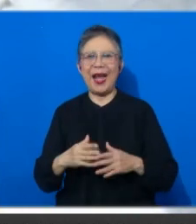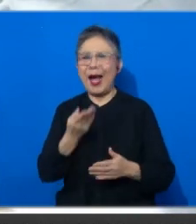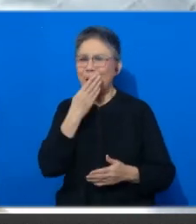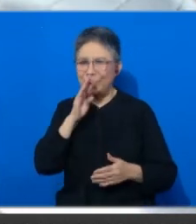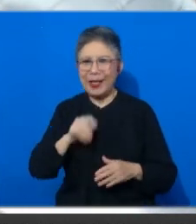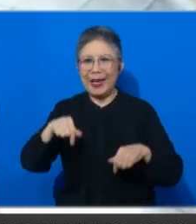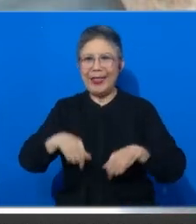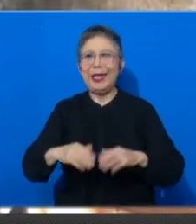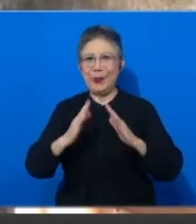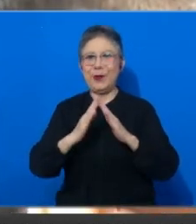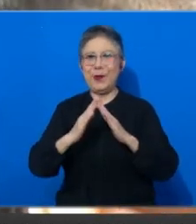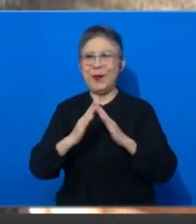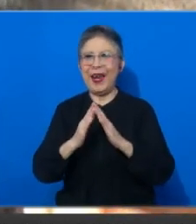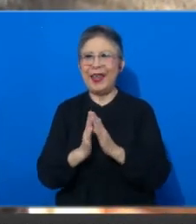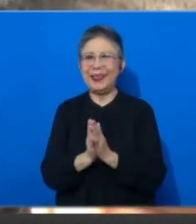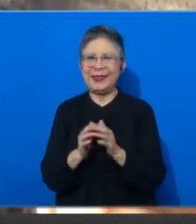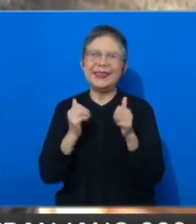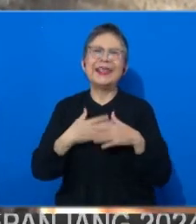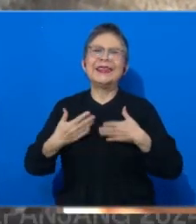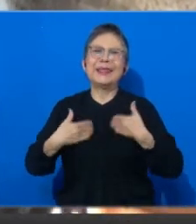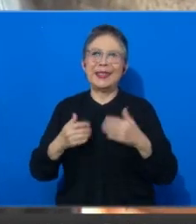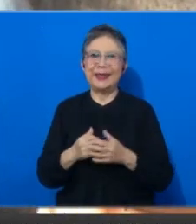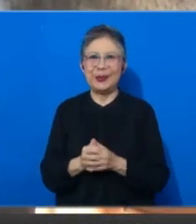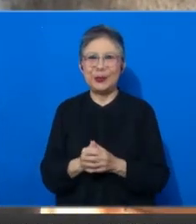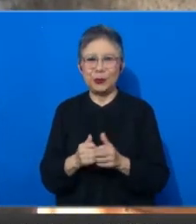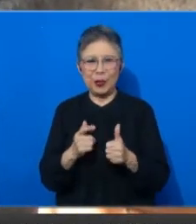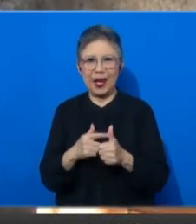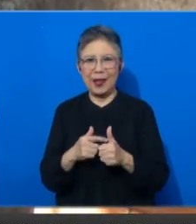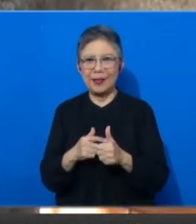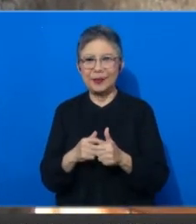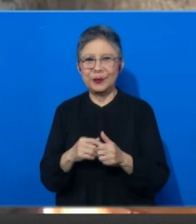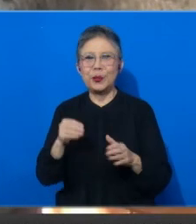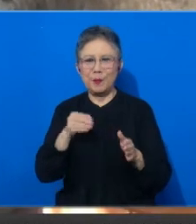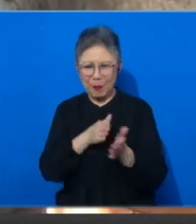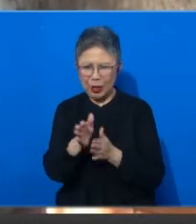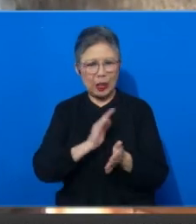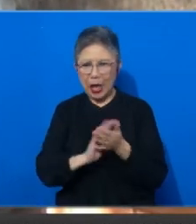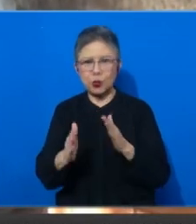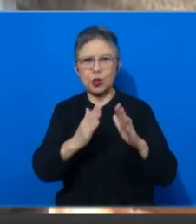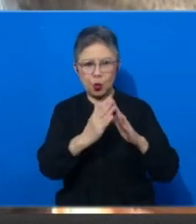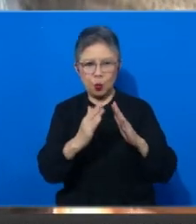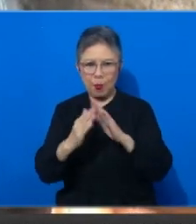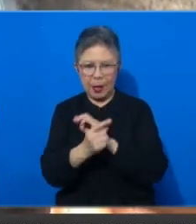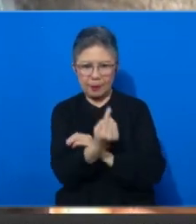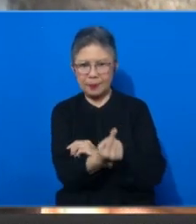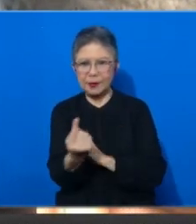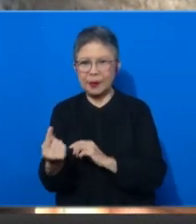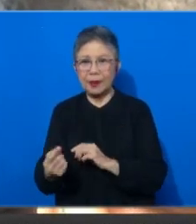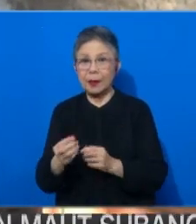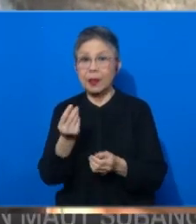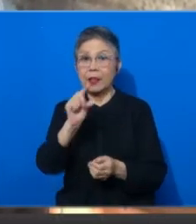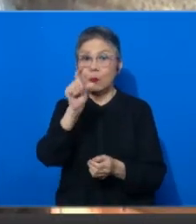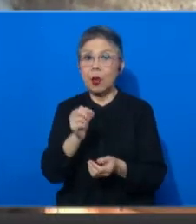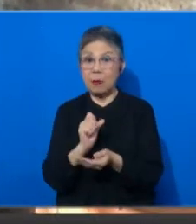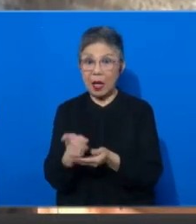alhamdulillah sangat membantu, Mas. Itu apa? Sudah masuk rumah semua. Untuk setiap bulannya ada biaya nggak?